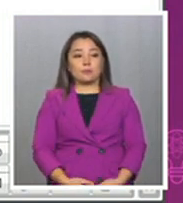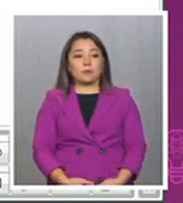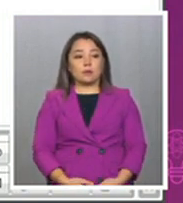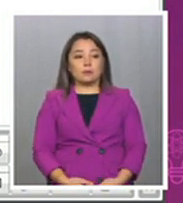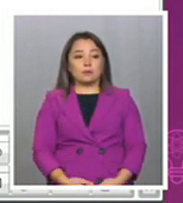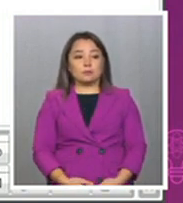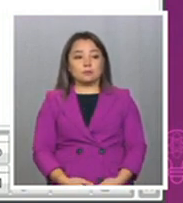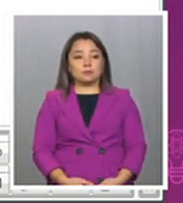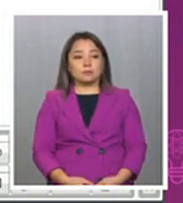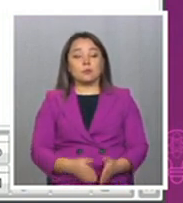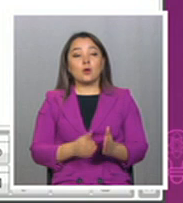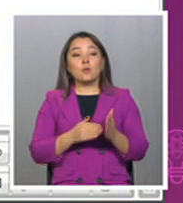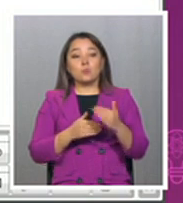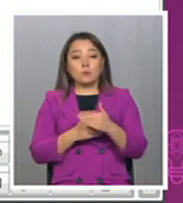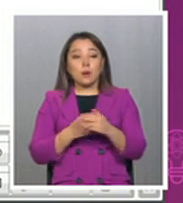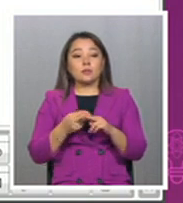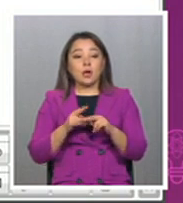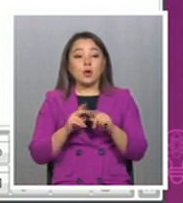Күту блогы арқылы біз